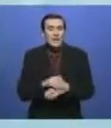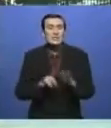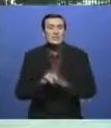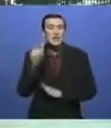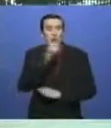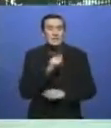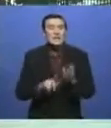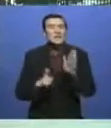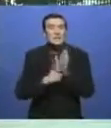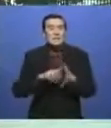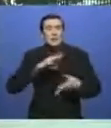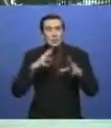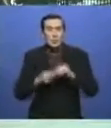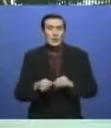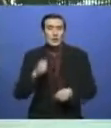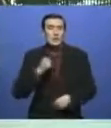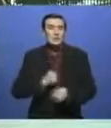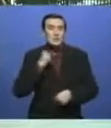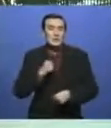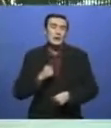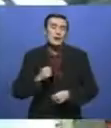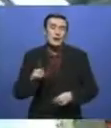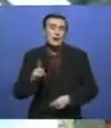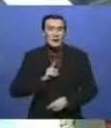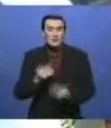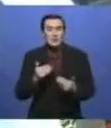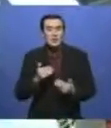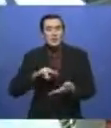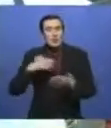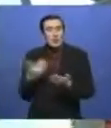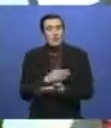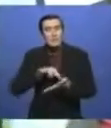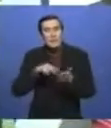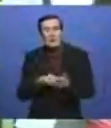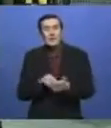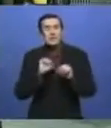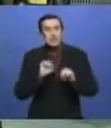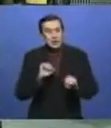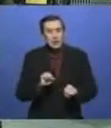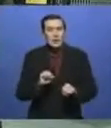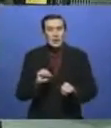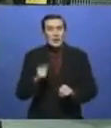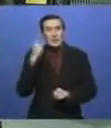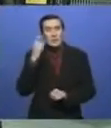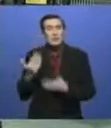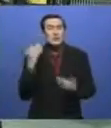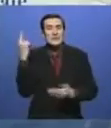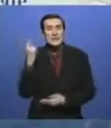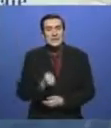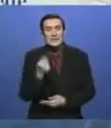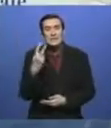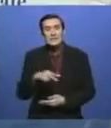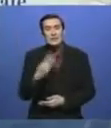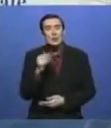7 в итоге здесь усилили охрану сейчас разрабатывают новые механизмы защиты напомню на прошлой неделе